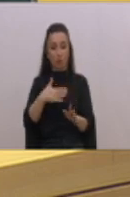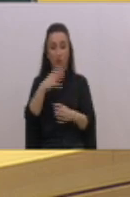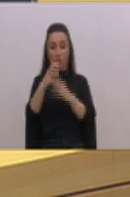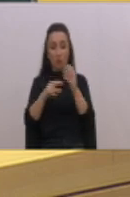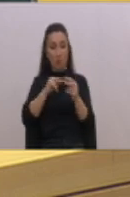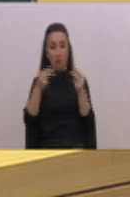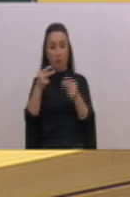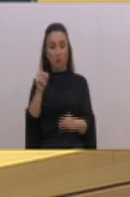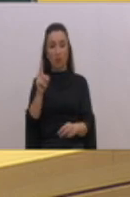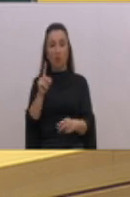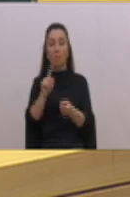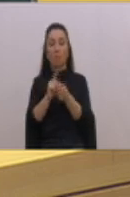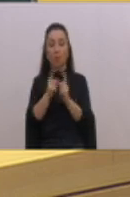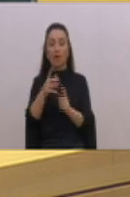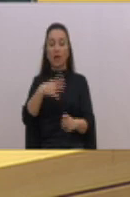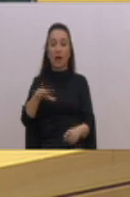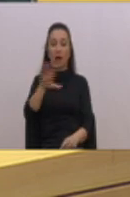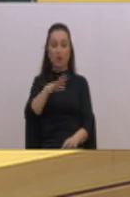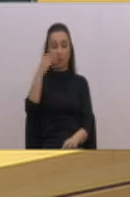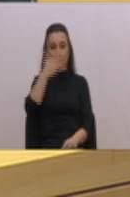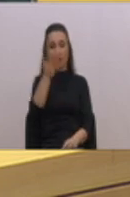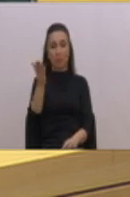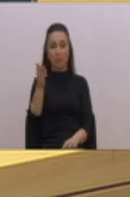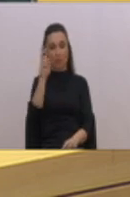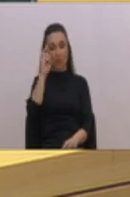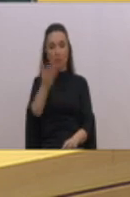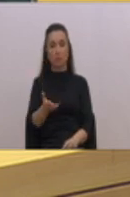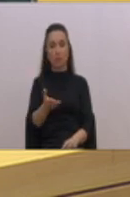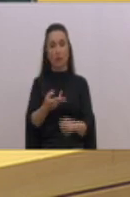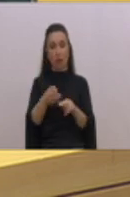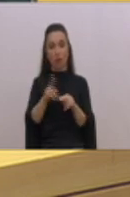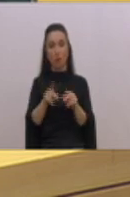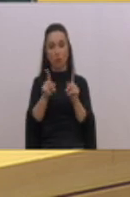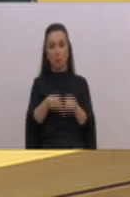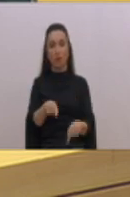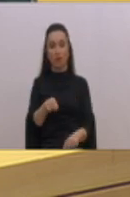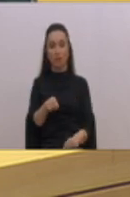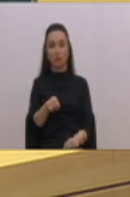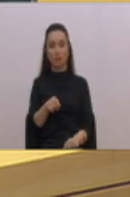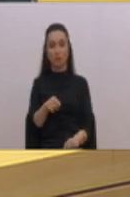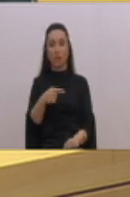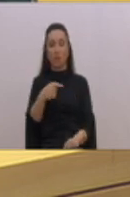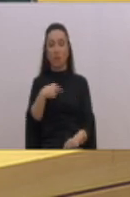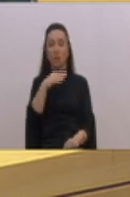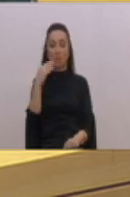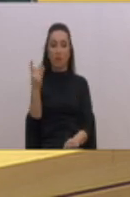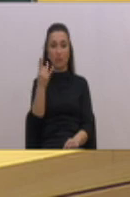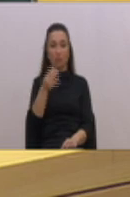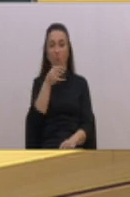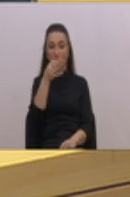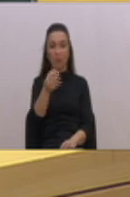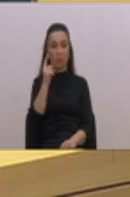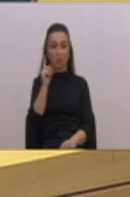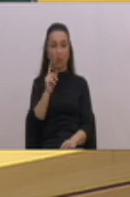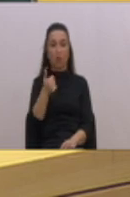საერთაშორისო პარტნიორებს, არამედ ქართულ სახელმწიფოს. ამიტომაც მე არაერთხელ მითქვამს,